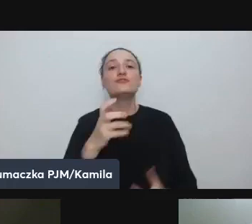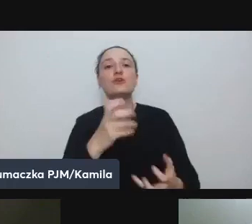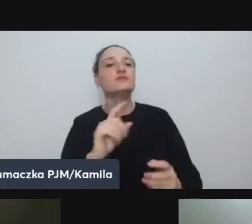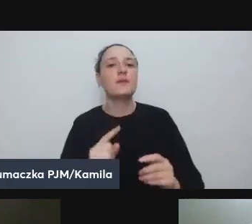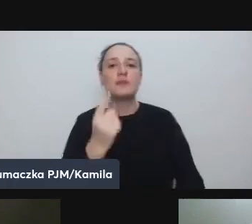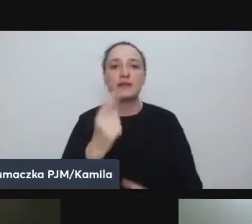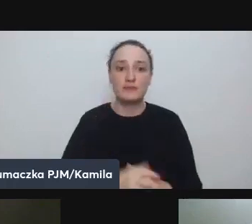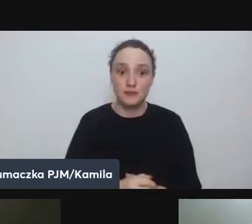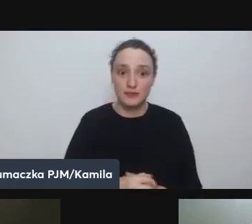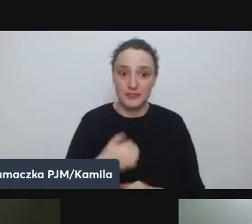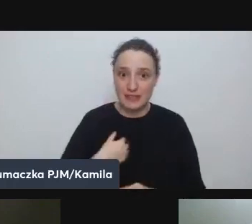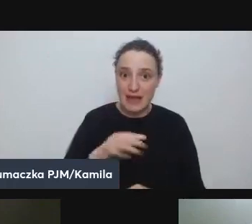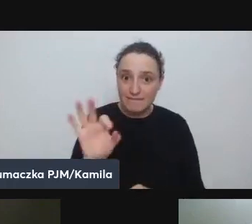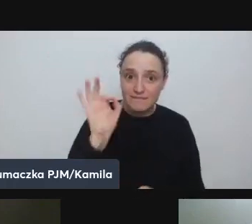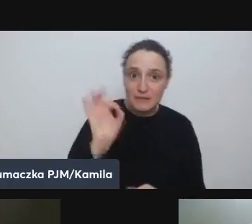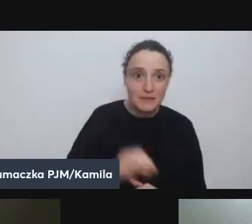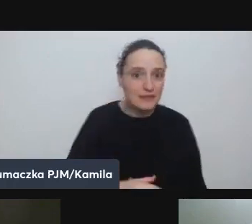czy ja mam wywoływać, tak zawsze...